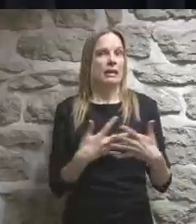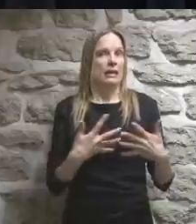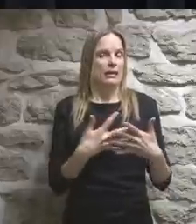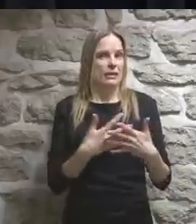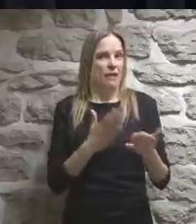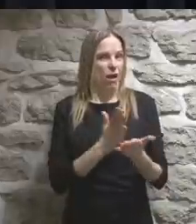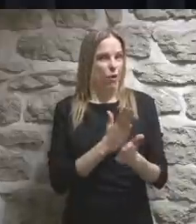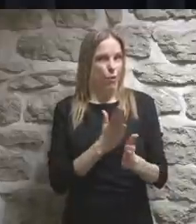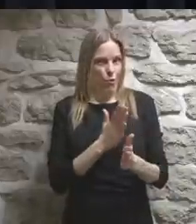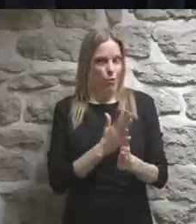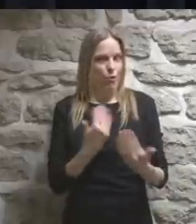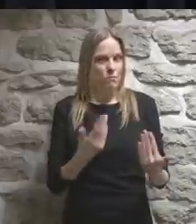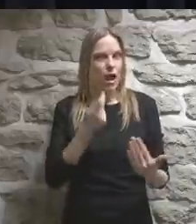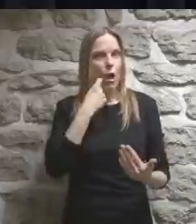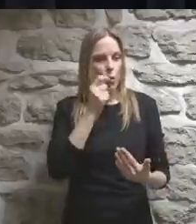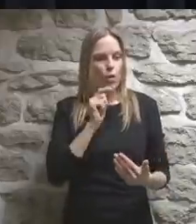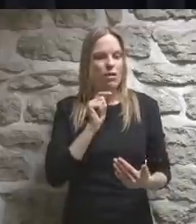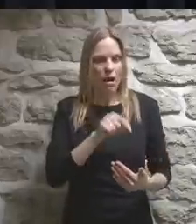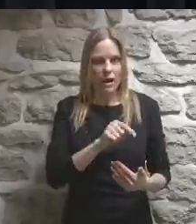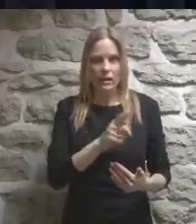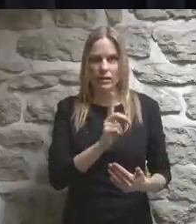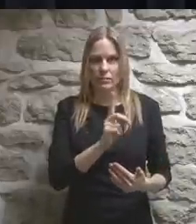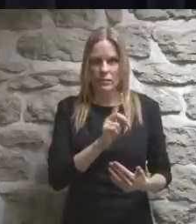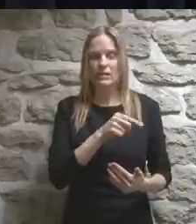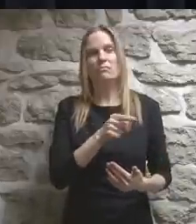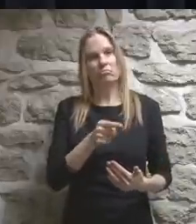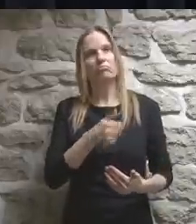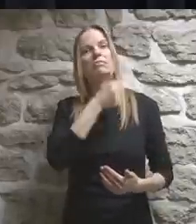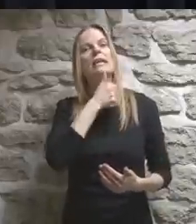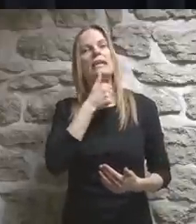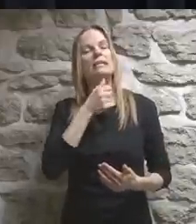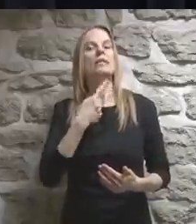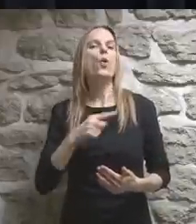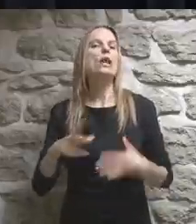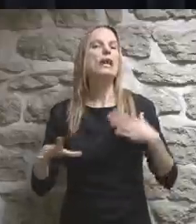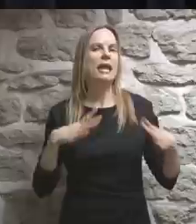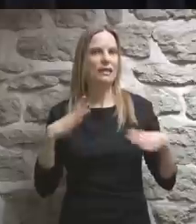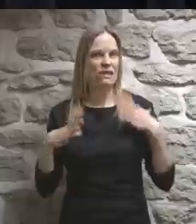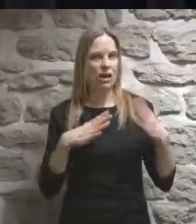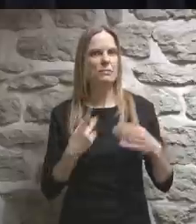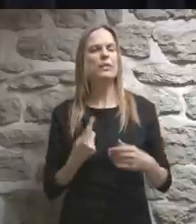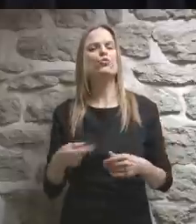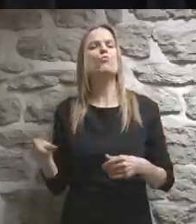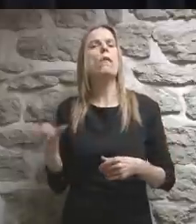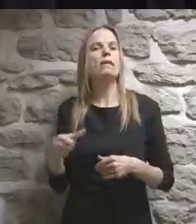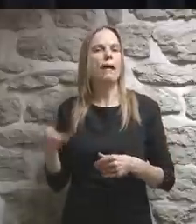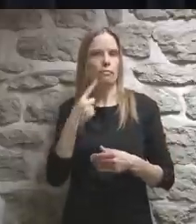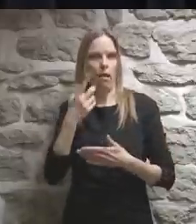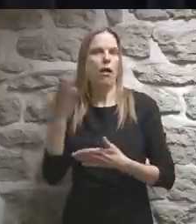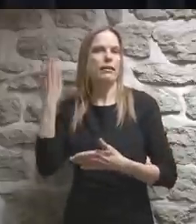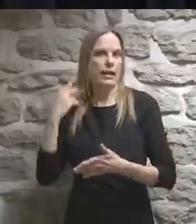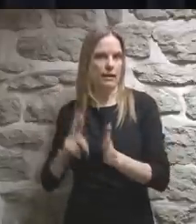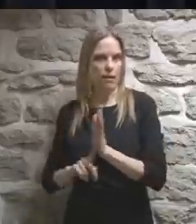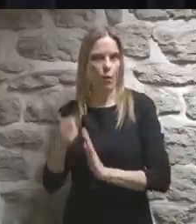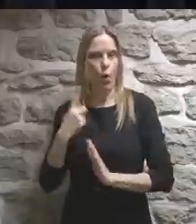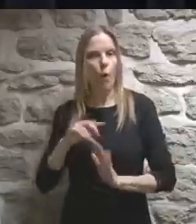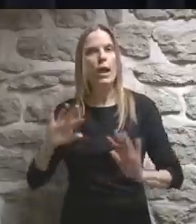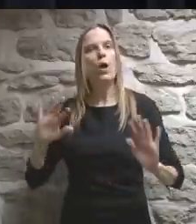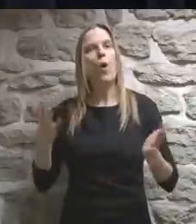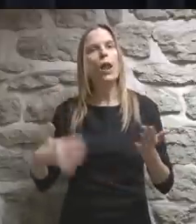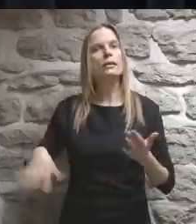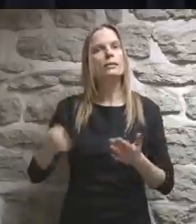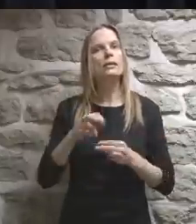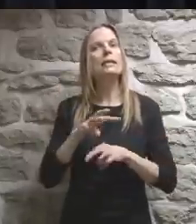Ukrainas on Eesti teinud valmistusi, ettevalmistusi juba nädalaid just selleks, et kõikide